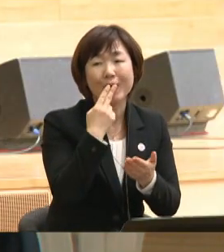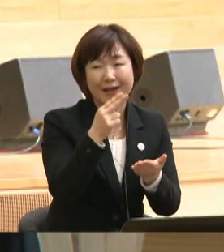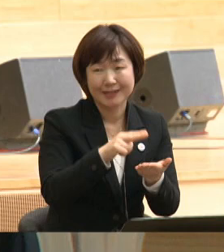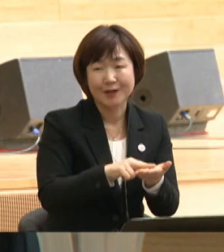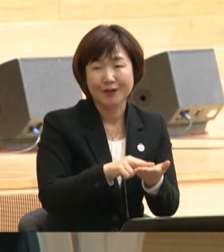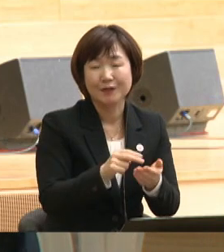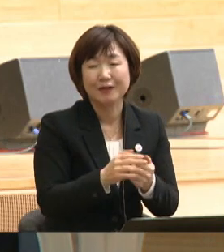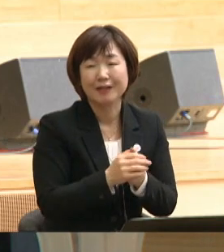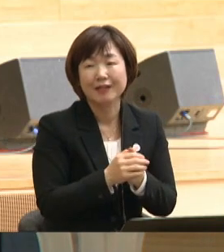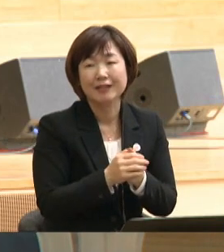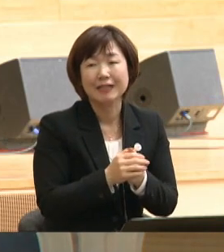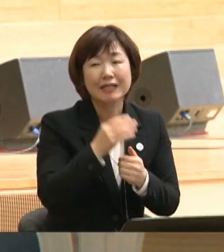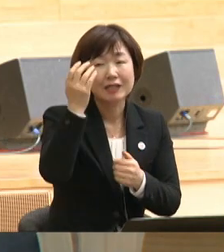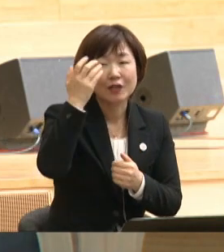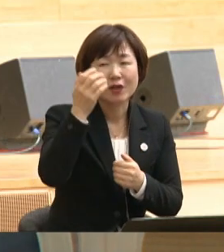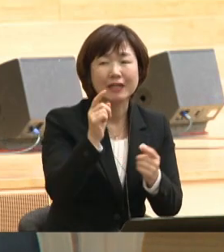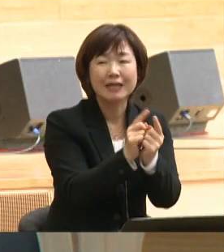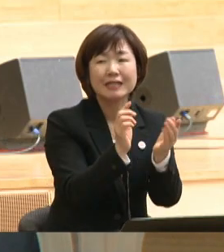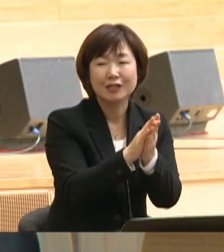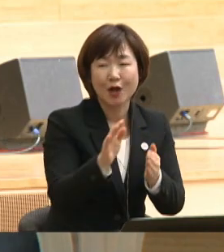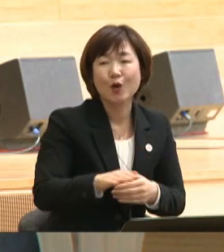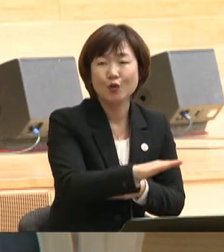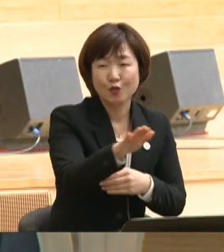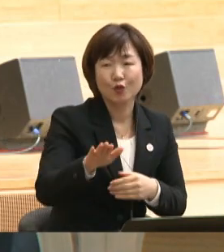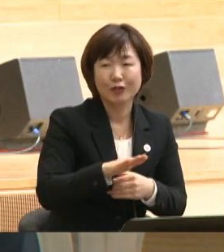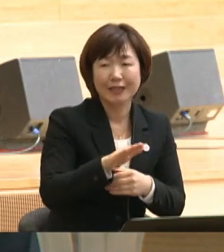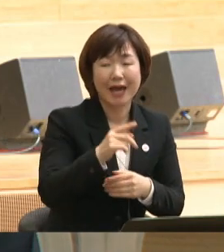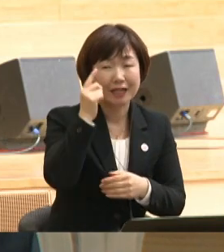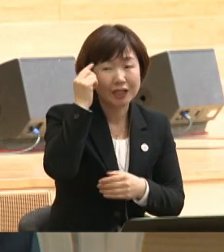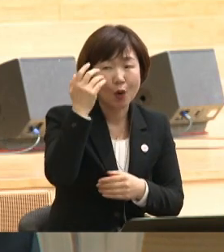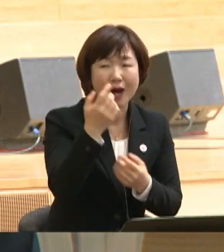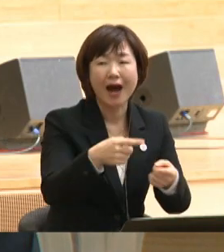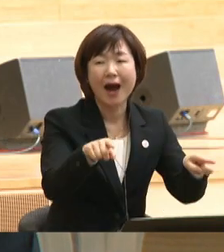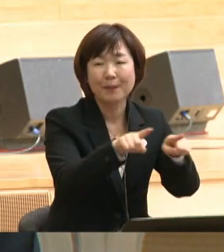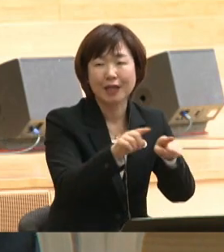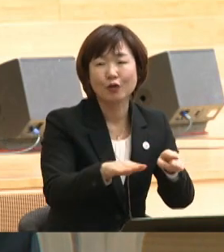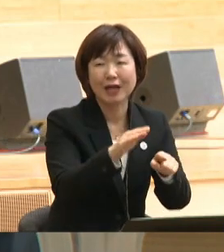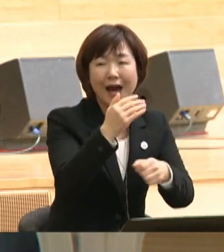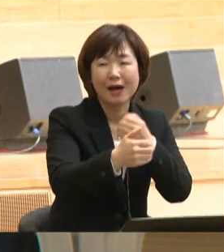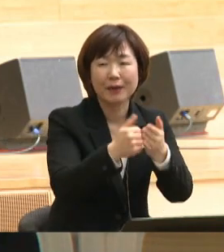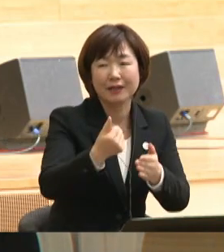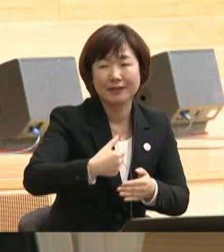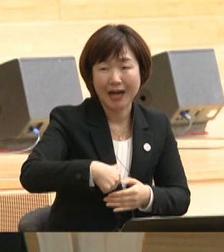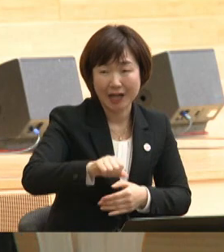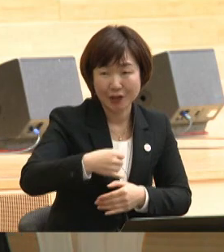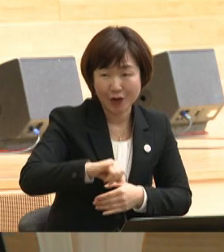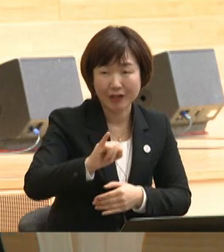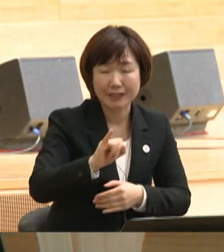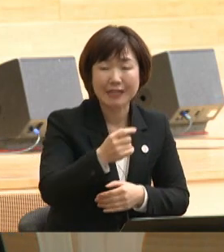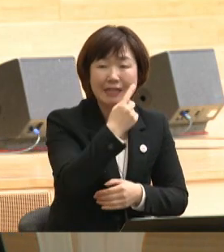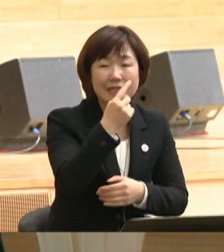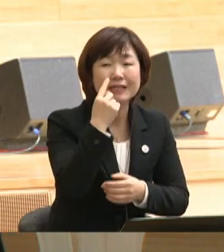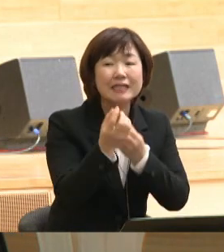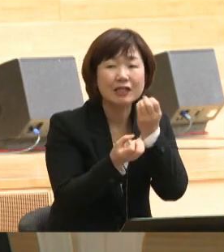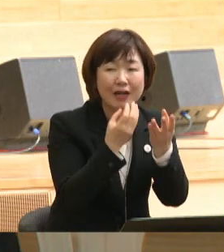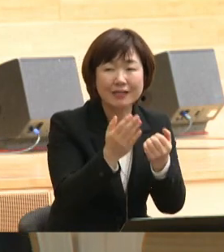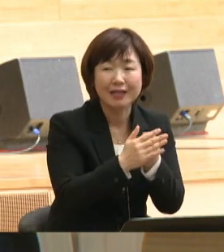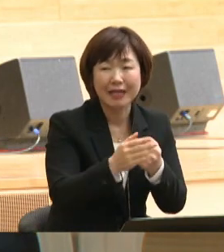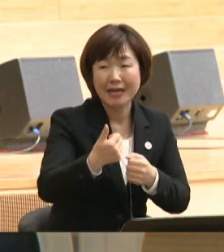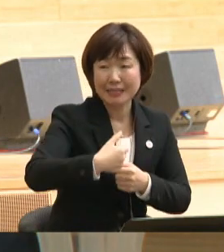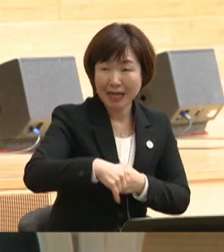하겠습니다 시작 우리의 영과 더불어 우리가 하나님의 자녀인 것을 증언하시나니